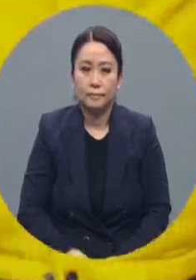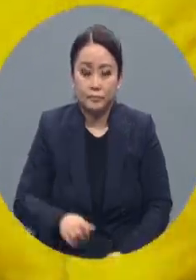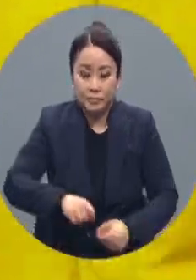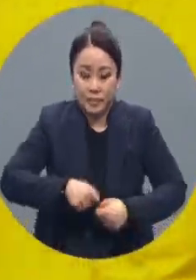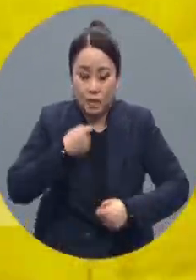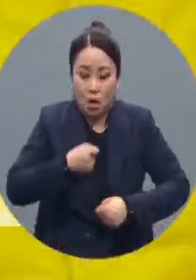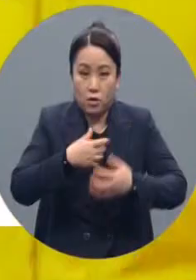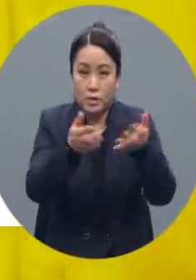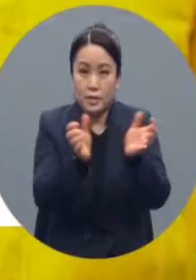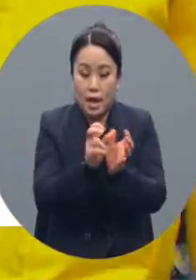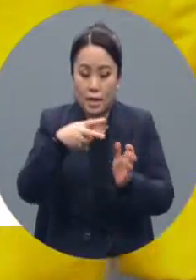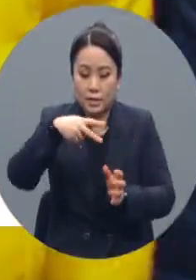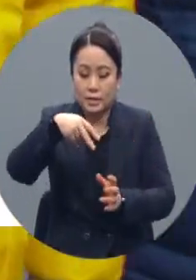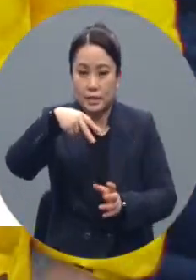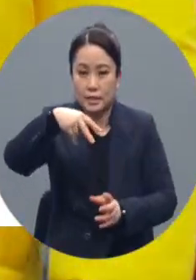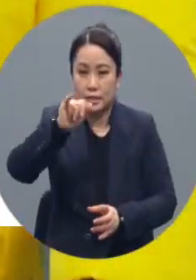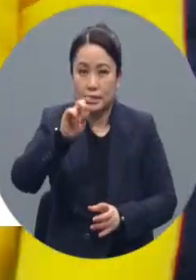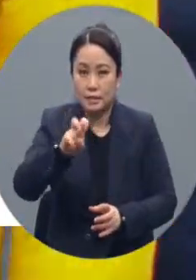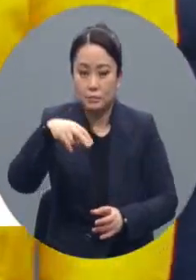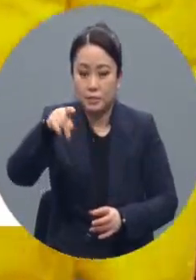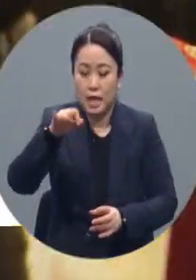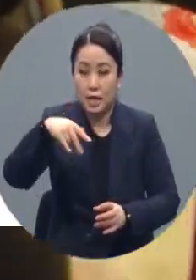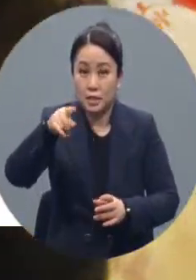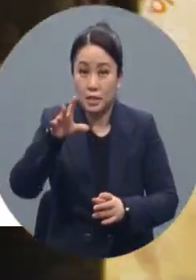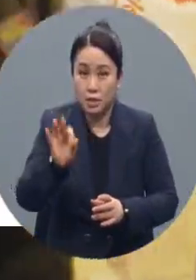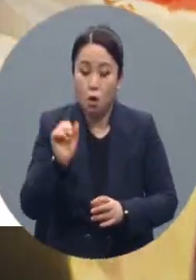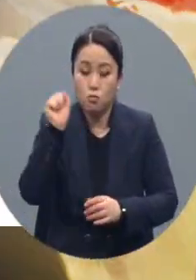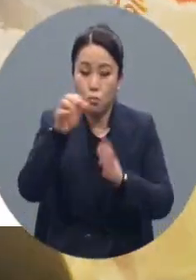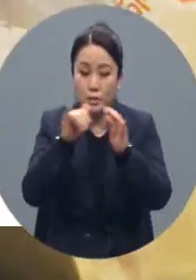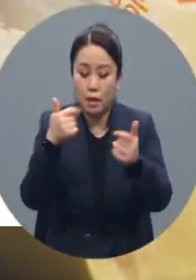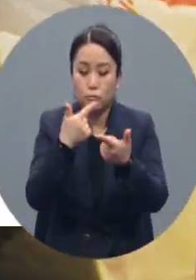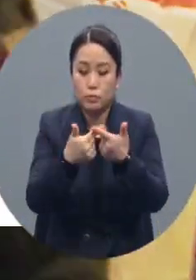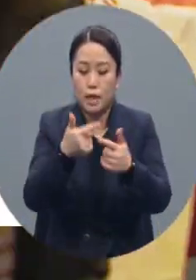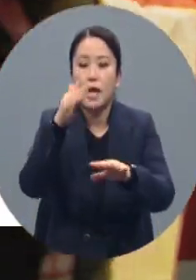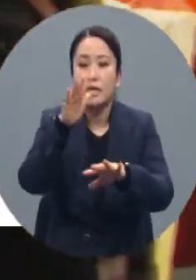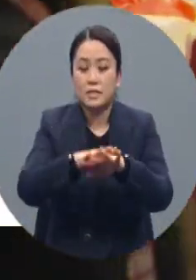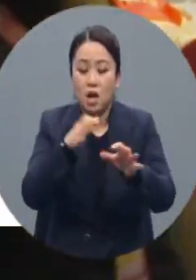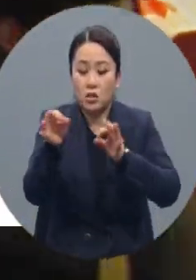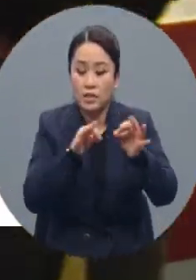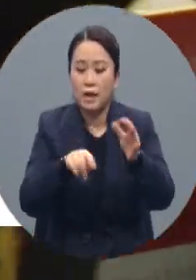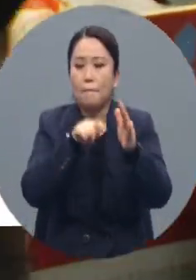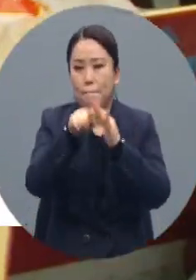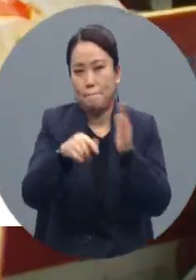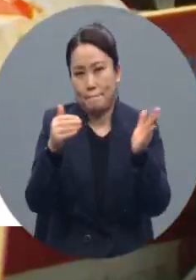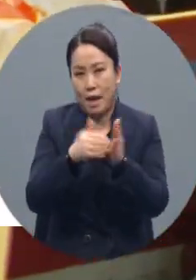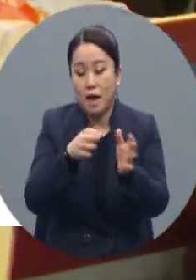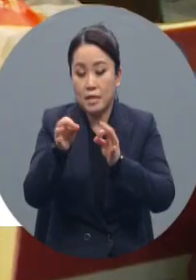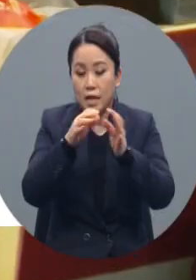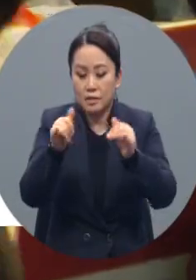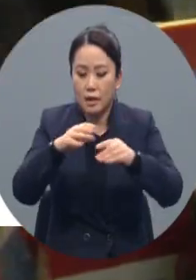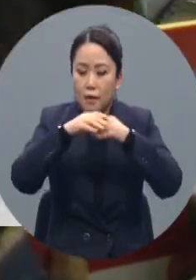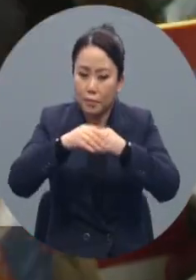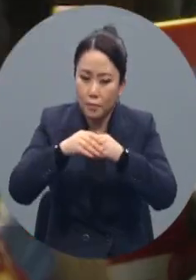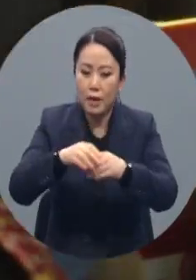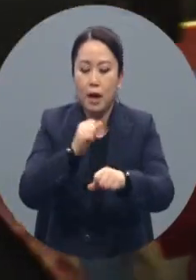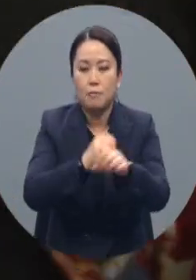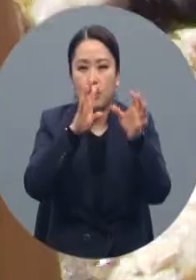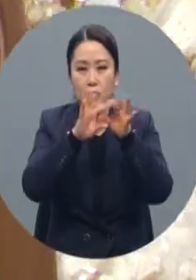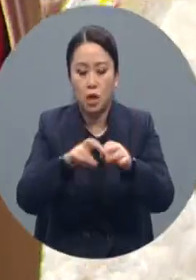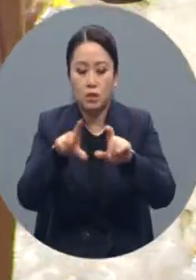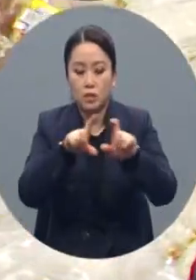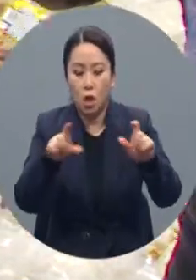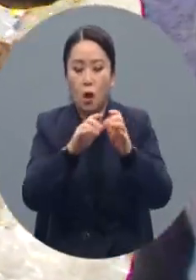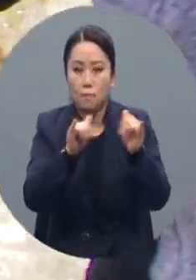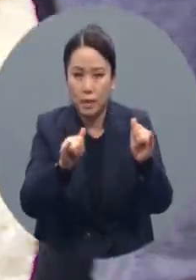정의당 심상정 후보가 오늘 부산 부전시장을 찾았습니다. 심 후보는 상인과 시민의 손을 잡으며 서민과